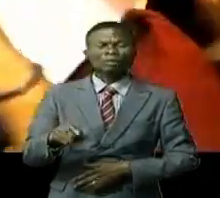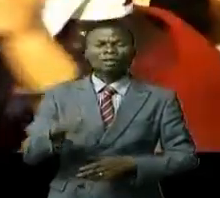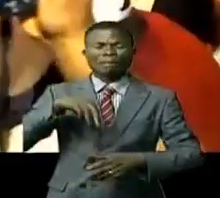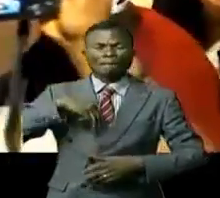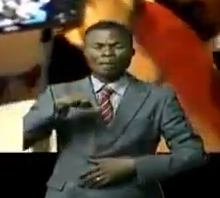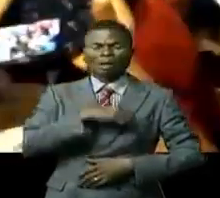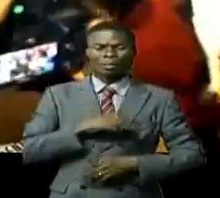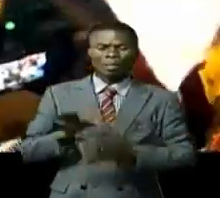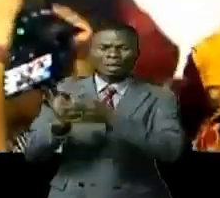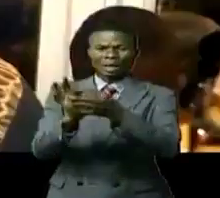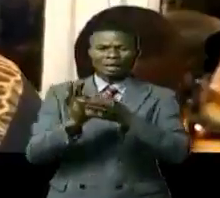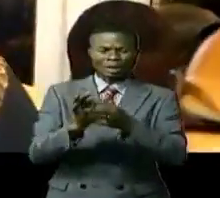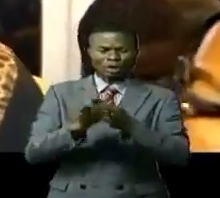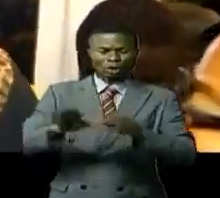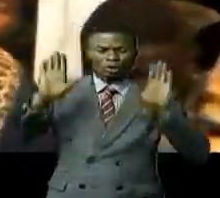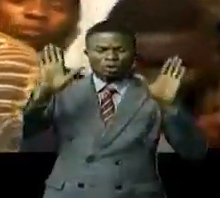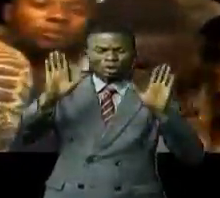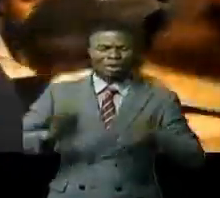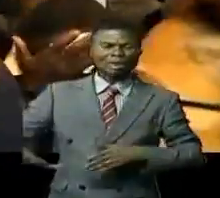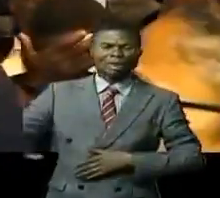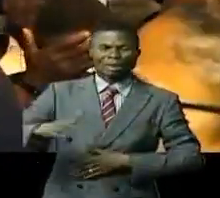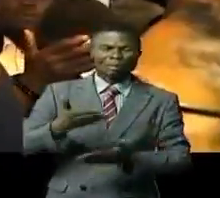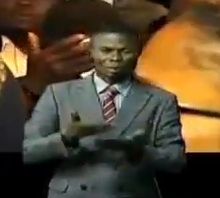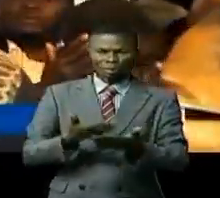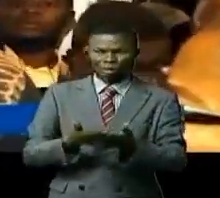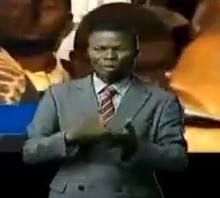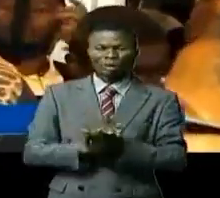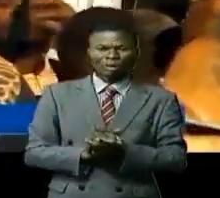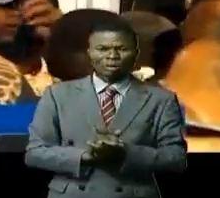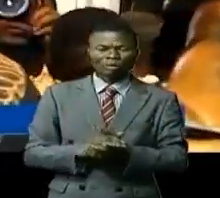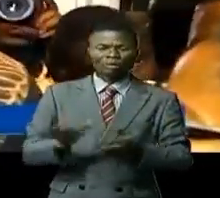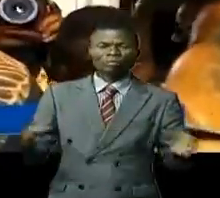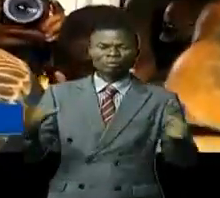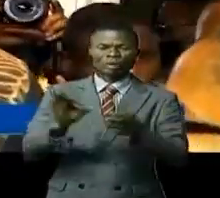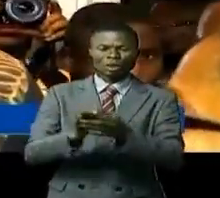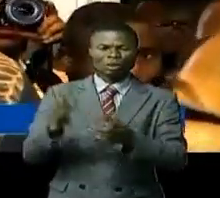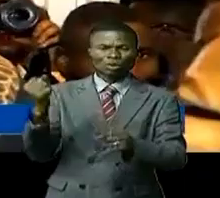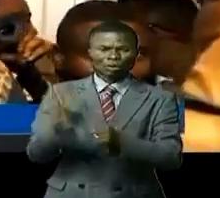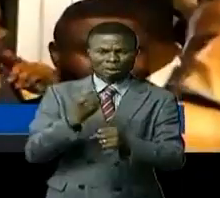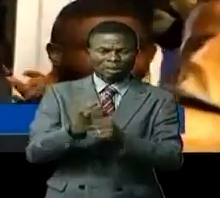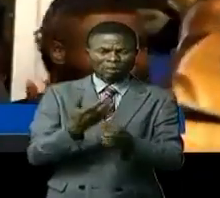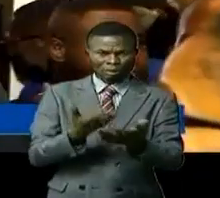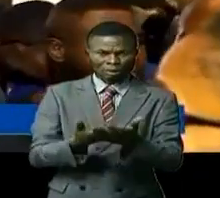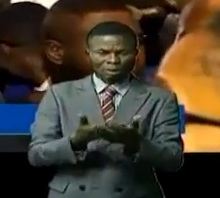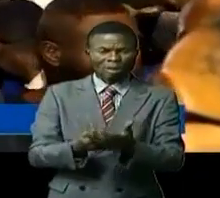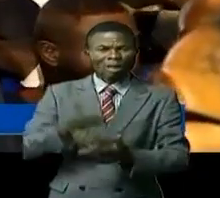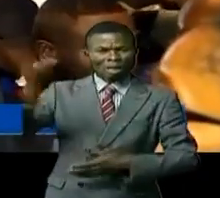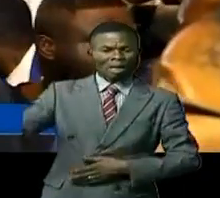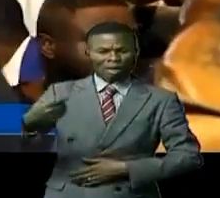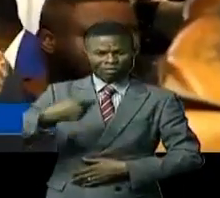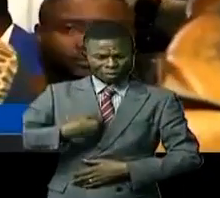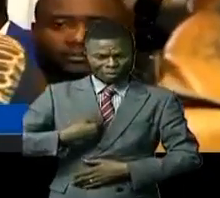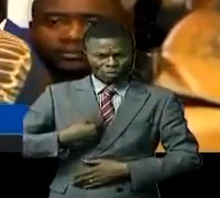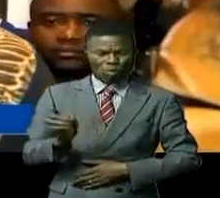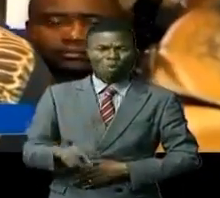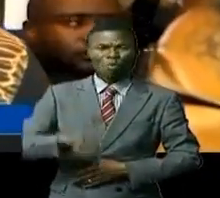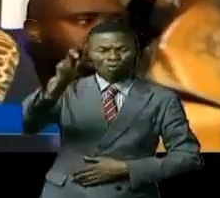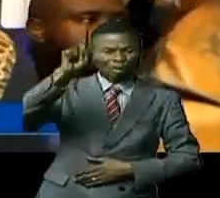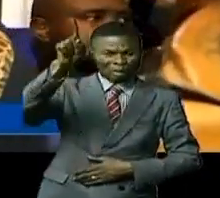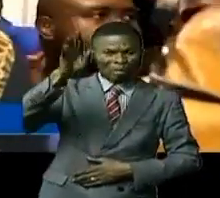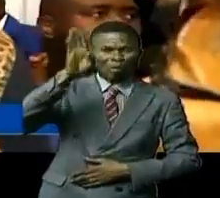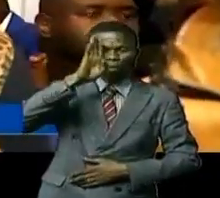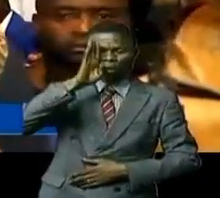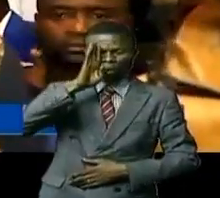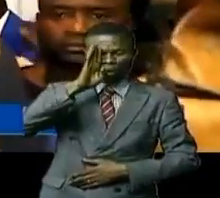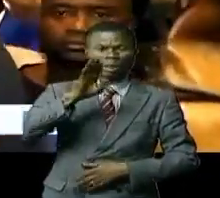l'Union sacrée de la nation. Pour matérialiser cet accord de coopération, nous avons été invités à Bruxelles. Nous avons